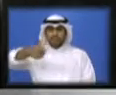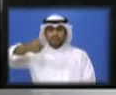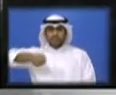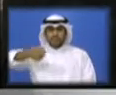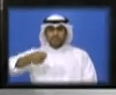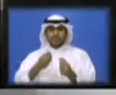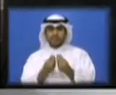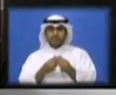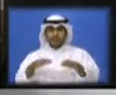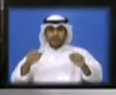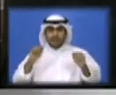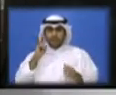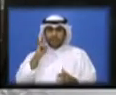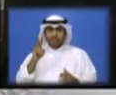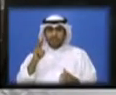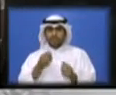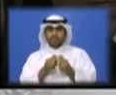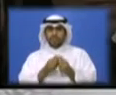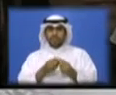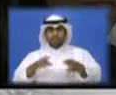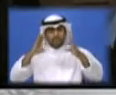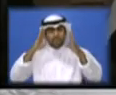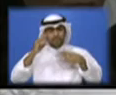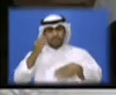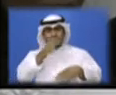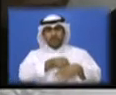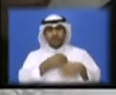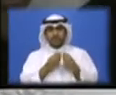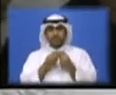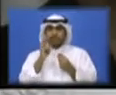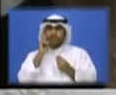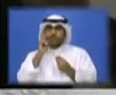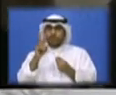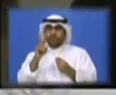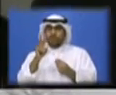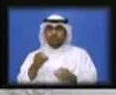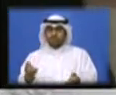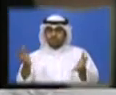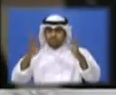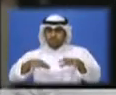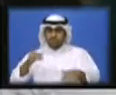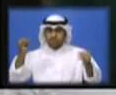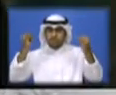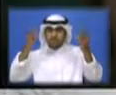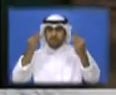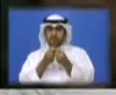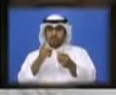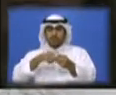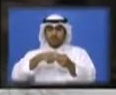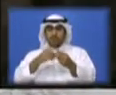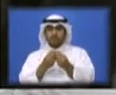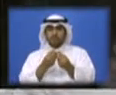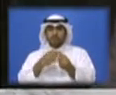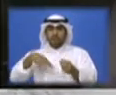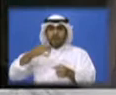السالم الصباح زيارتها التي وصفت بالمثمرة إلى روسيا لتدشين مرحلة جديدة من التعاون المشترك بين سيدات